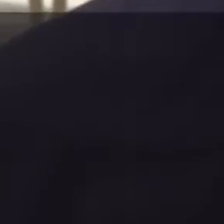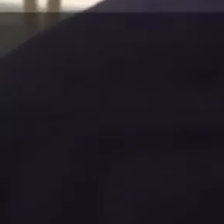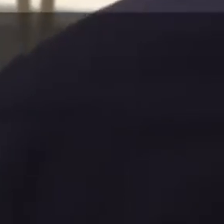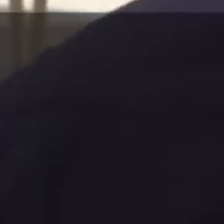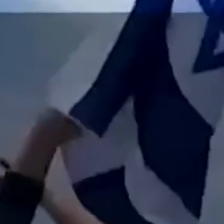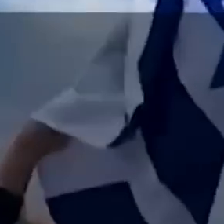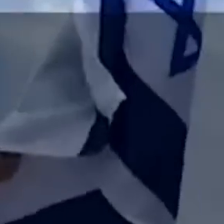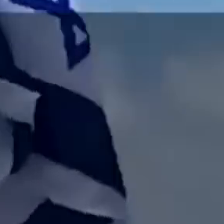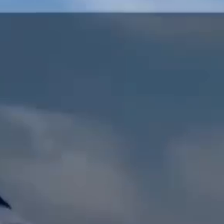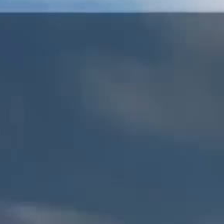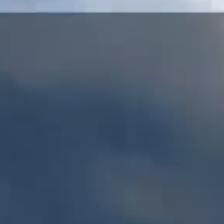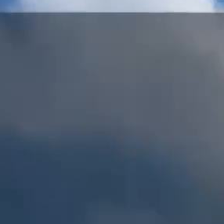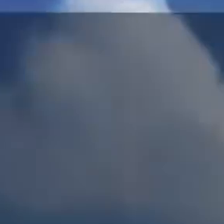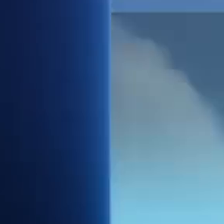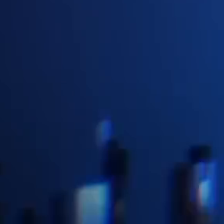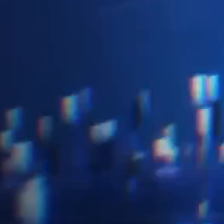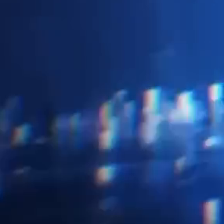בצורה אינסופית.